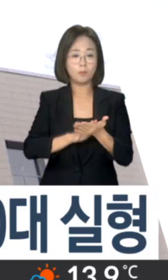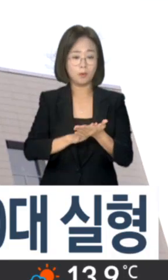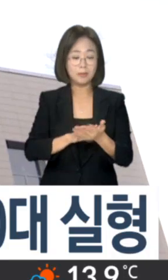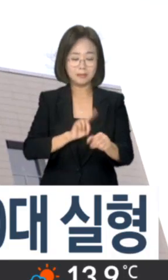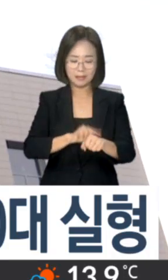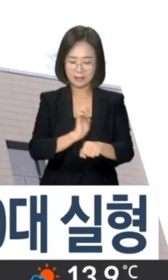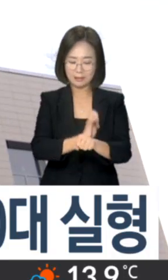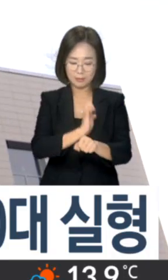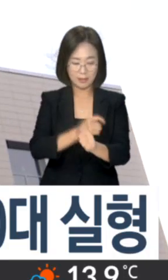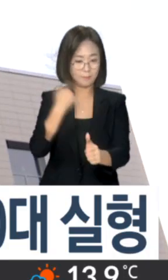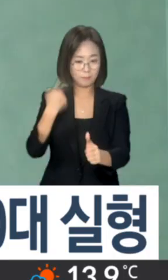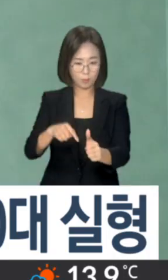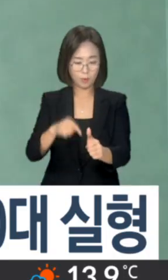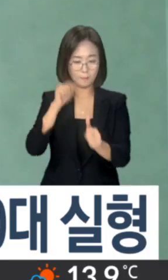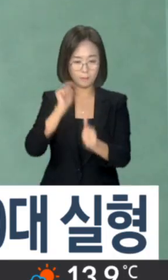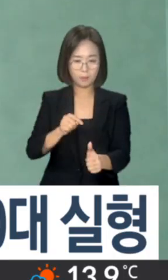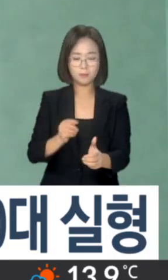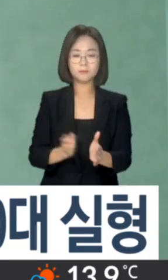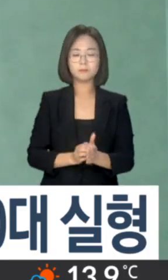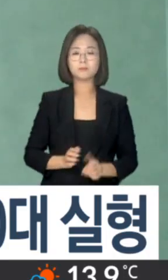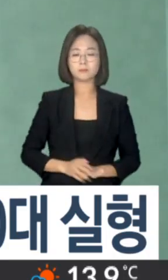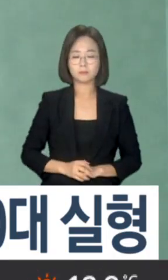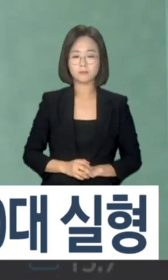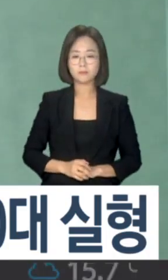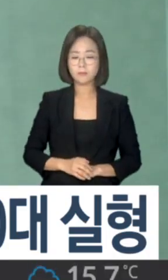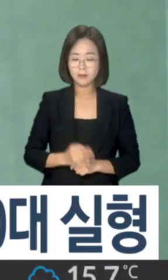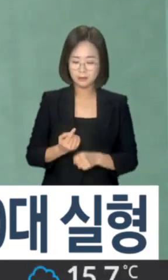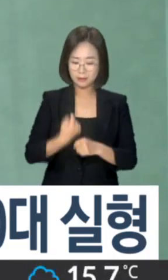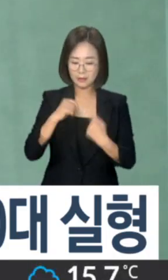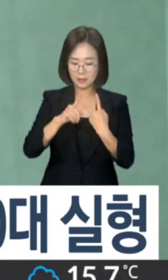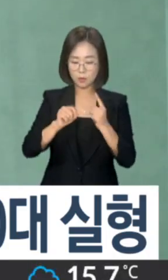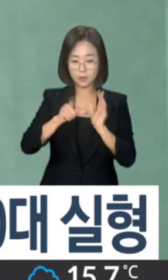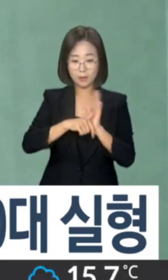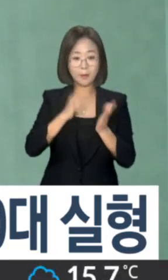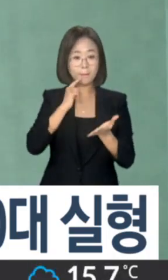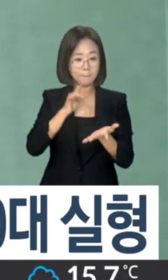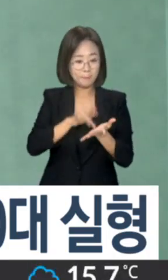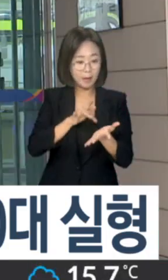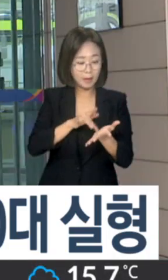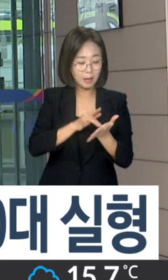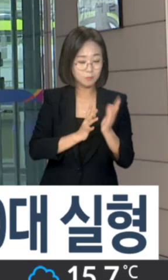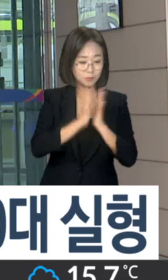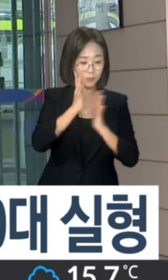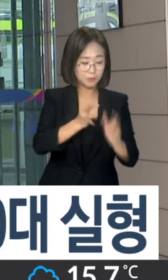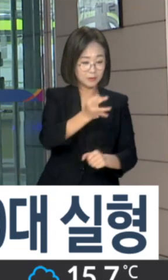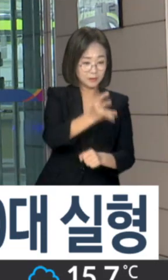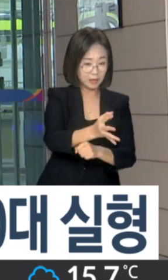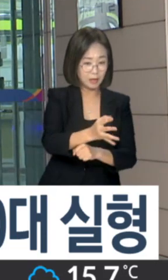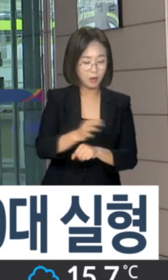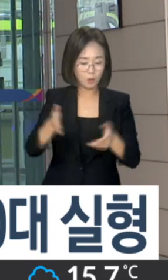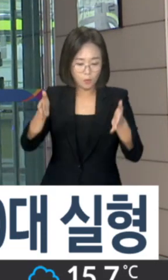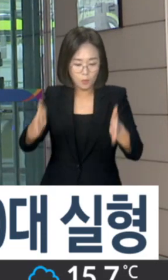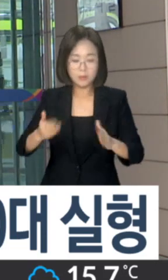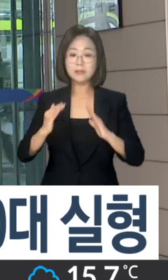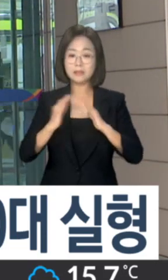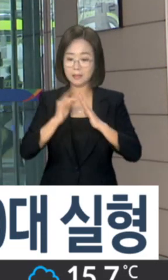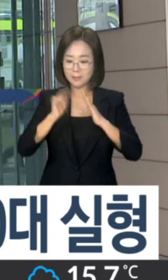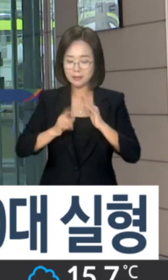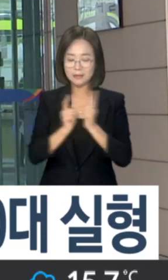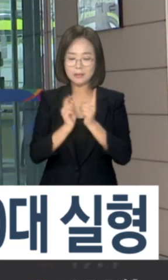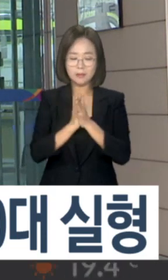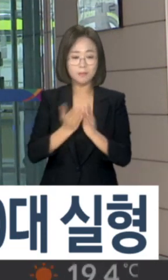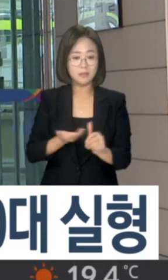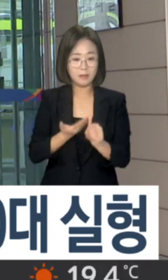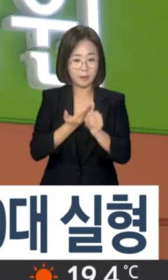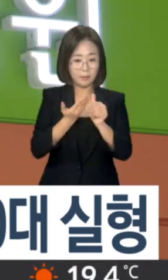40시간 이수를 명령했습니다 씨는 지난해 1월 대마초 종자를 구매해 올해 5월까지 집에서 대마초를 직접